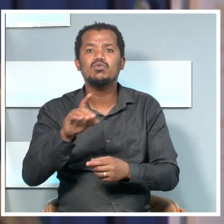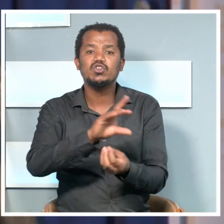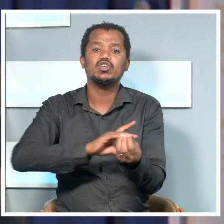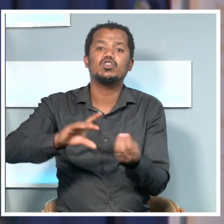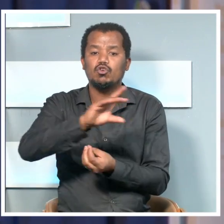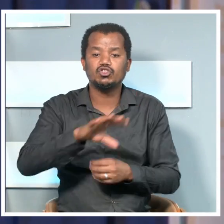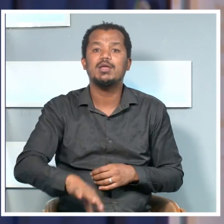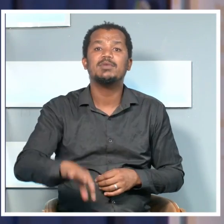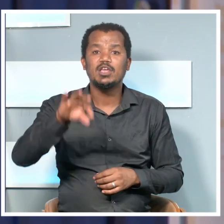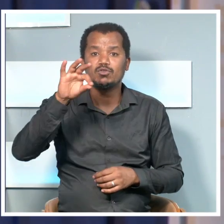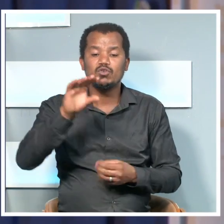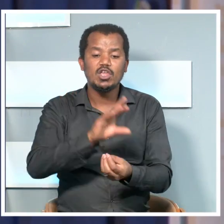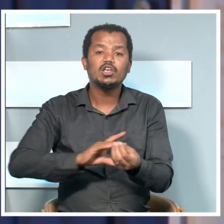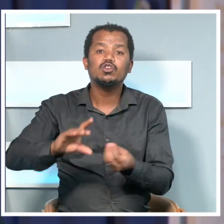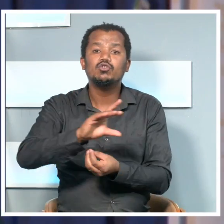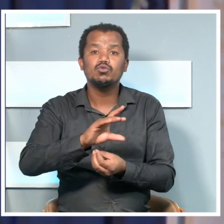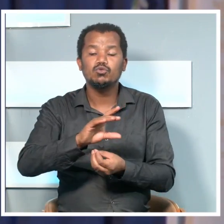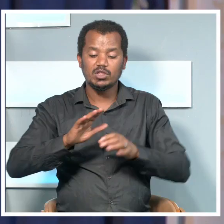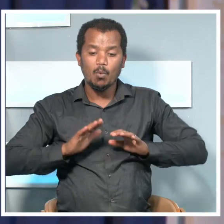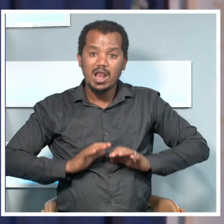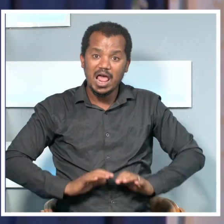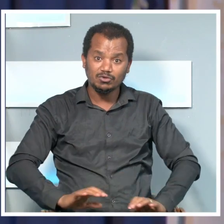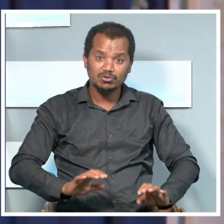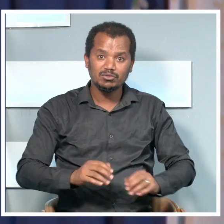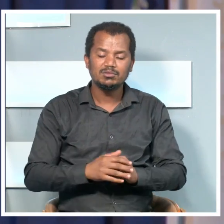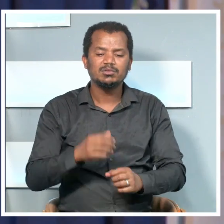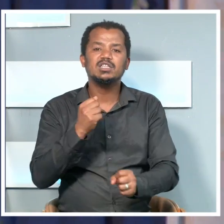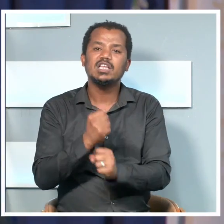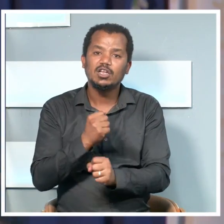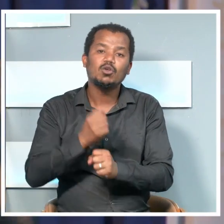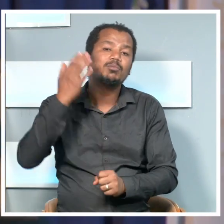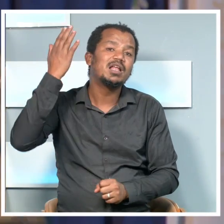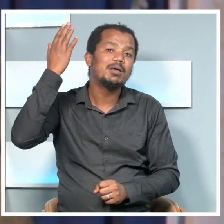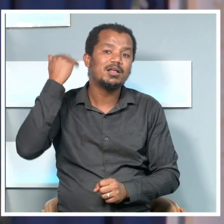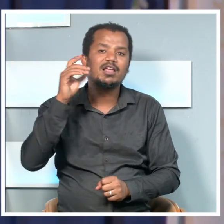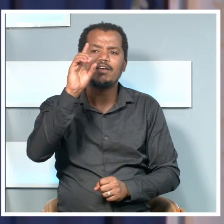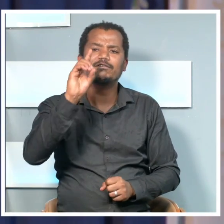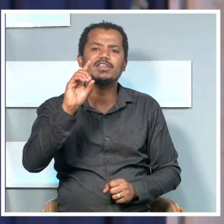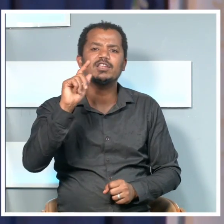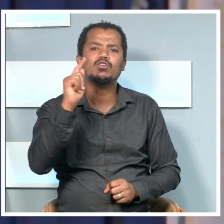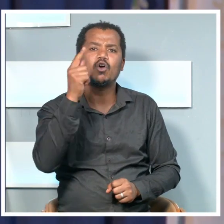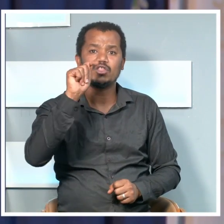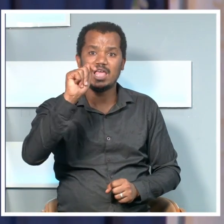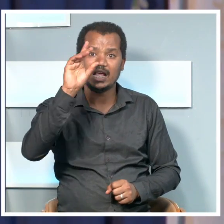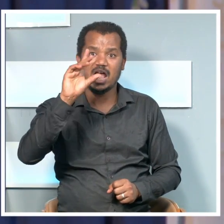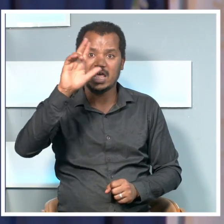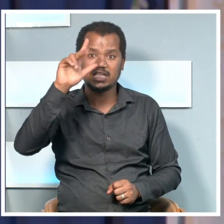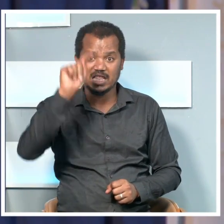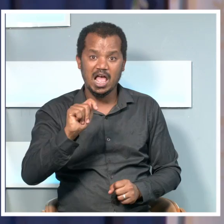በተለያዩ ክልሎች የሚገኙ የክልሉ ተወላጆች ተሰርቶለት በነበረው ፍኖተ ካርታ